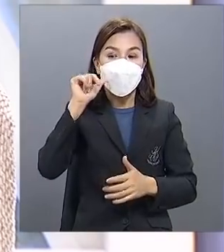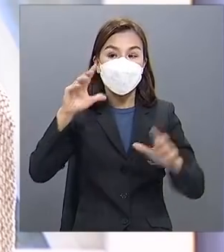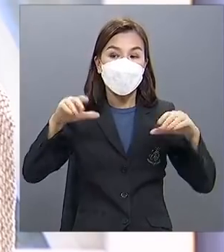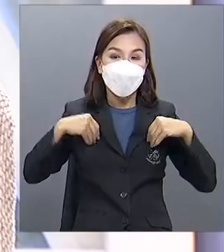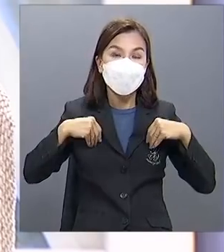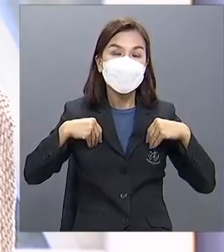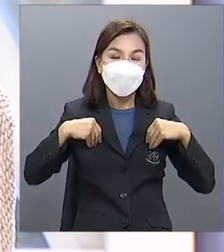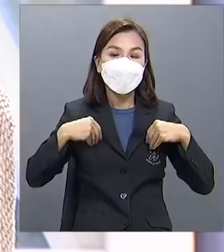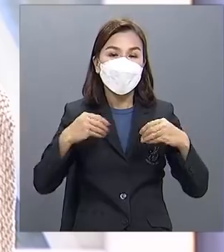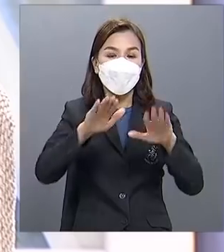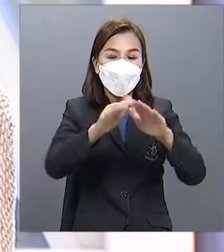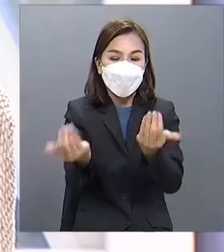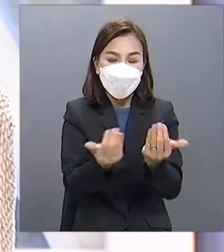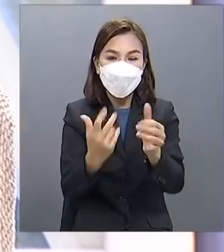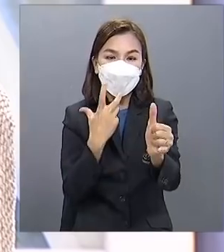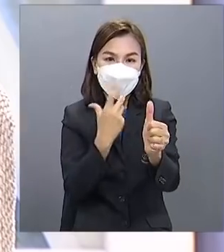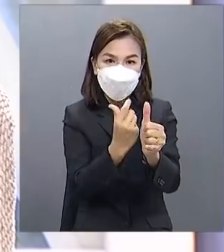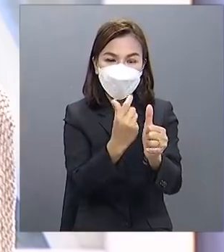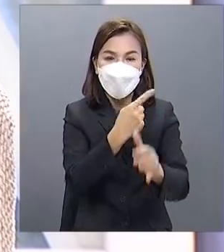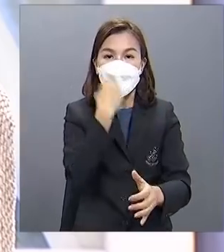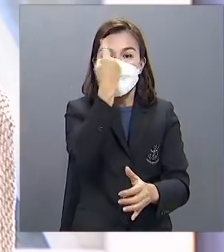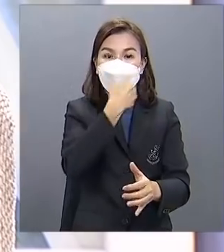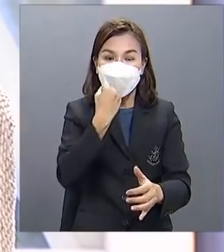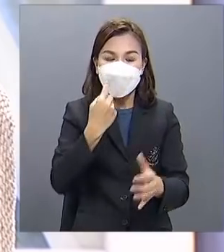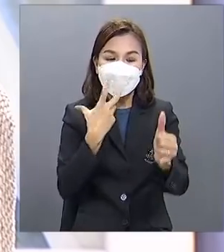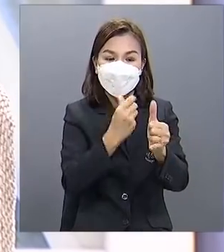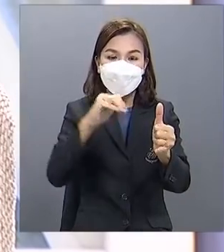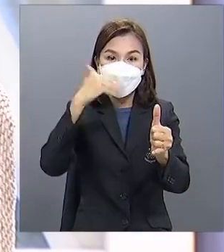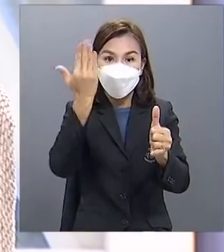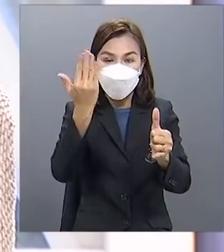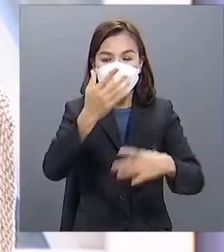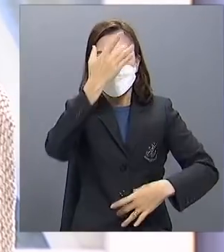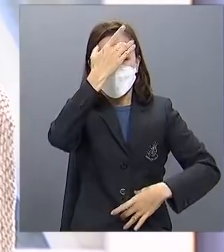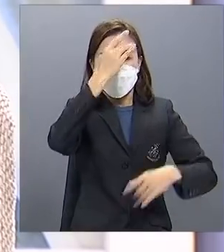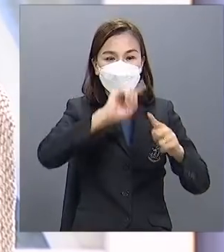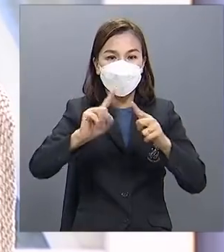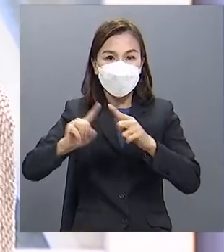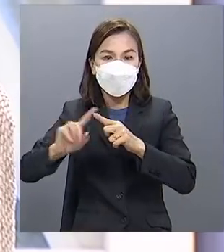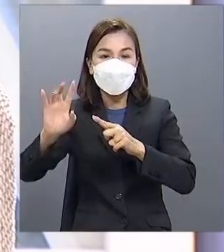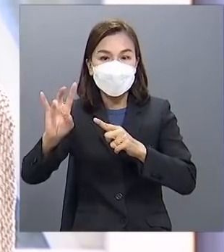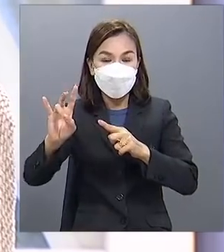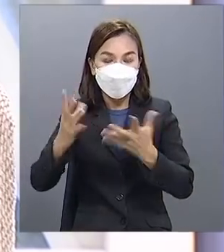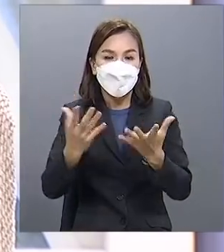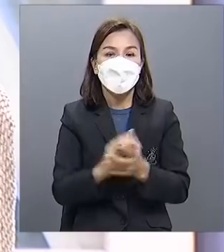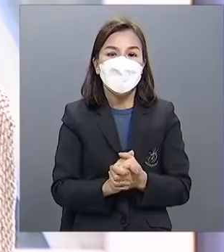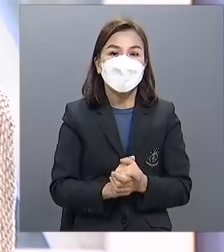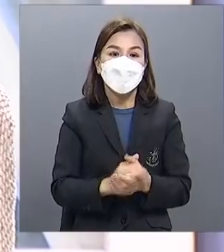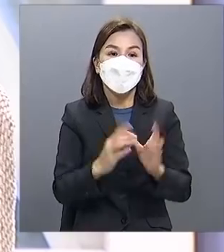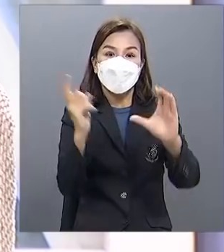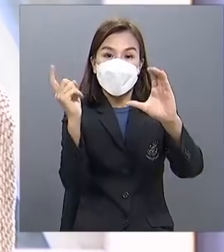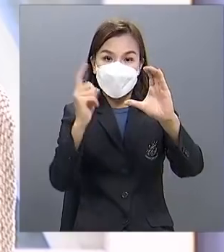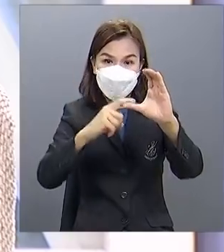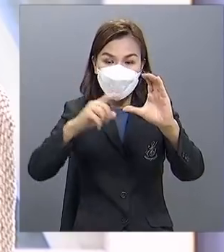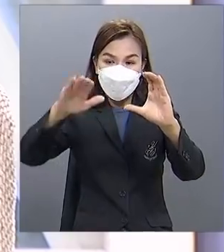นำร่องให้แก่เด็กกลุ่มเสี่ยงที่มีโรคประจำตัวอยู่ 7กลุ่มโรคด้วยกันค่ะซึ่งวัคซีนที่ 4เป็นวัคซีนไฟเซอร์สำหรับเด็กอายุระหว่าง